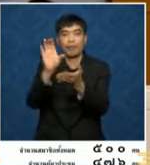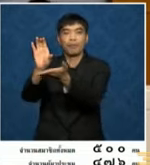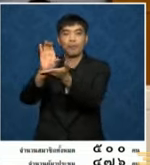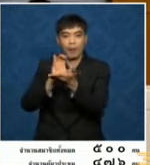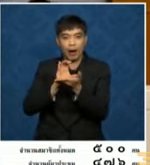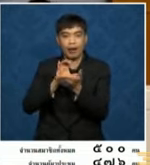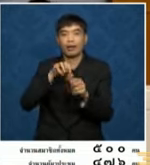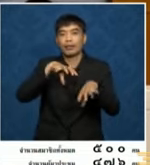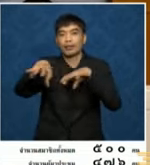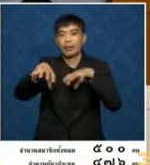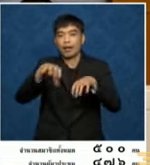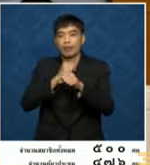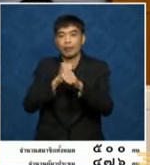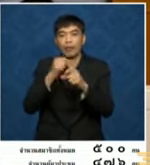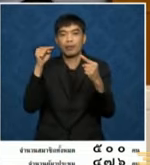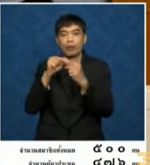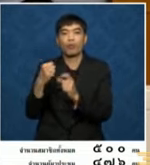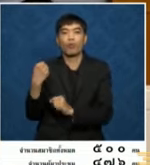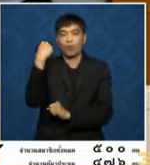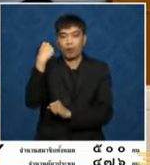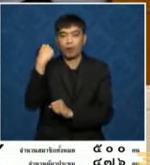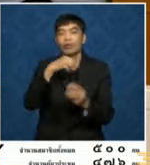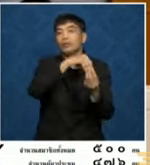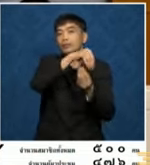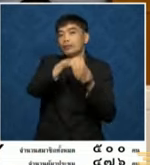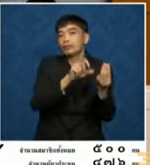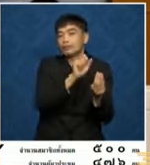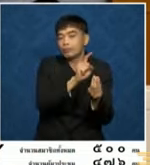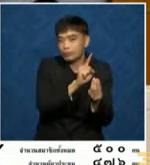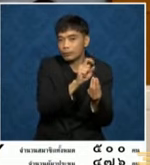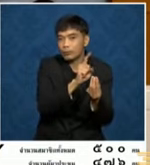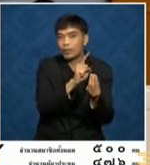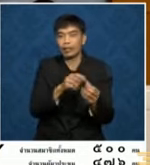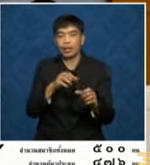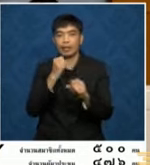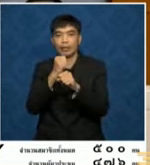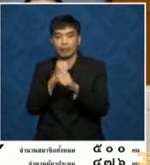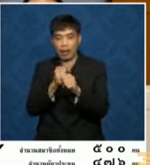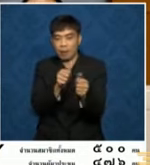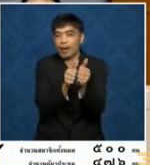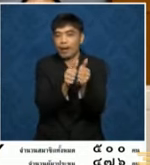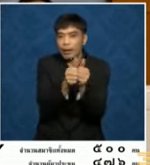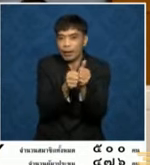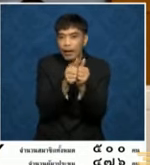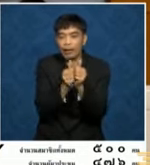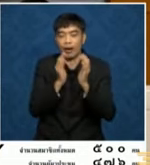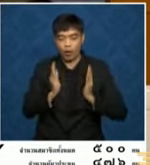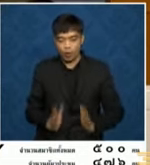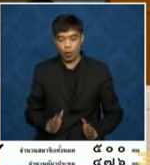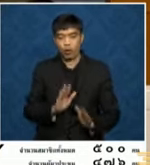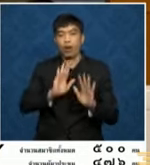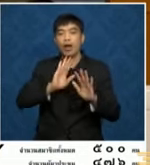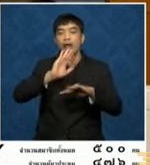ด้านความมั่นคงเศรษฐกิจการสร้างความสามารถในการแข่งขันการพัฒนาเสริมสร้างศักยภาพมนุษย์การสร้างโอกาสและความเสม